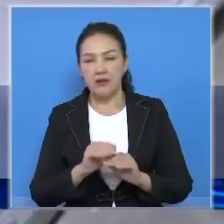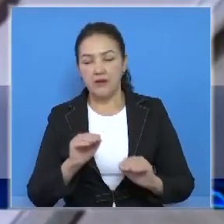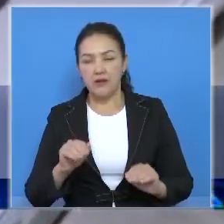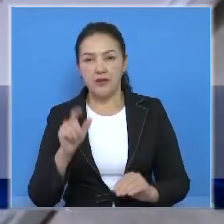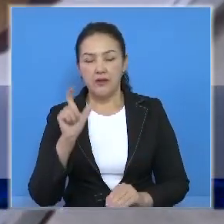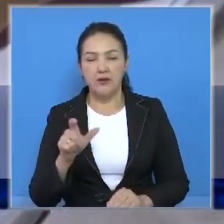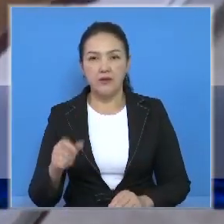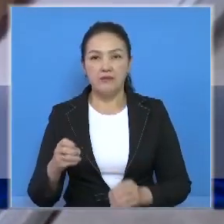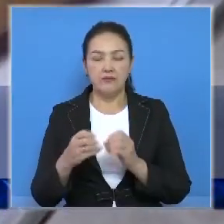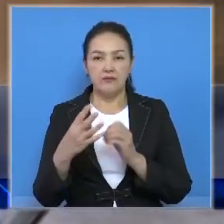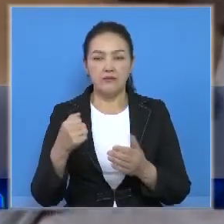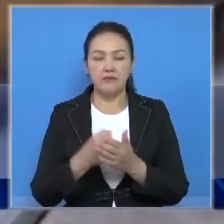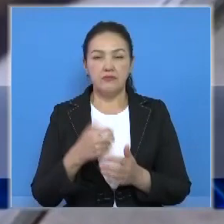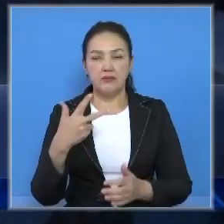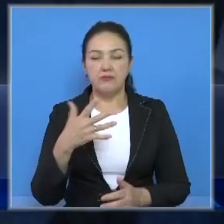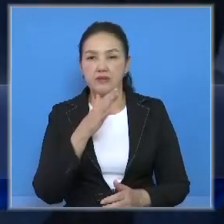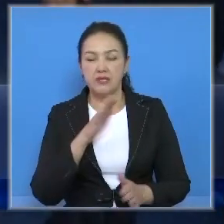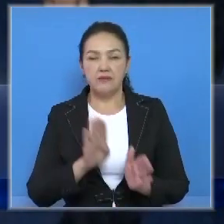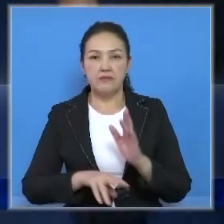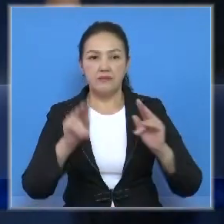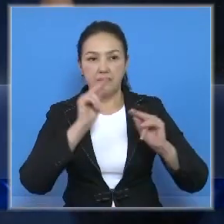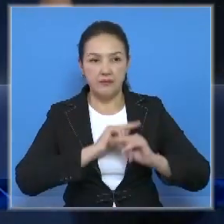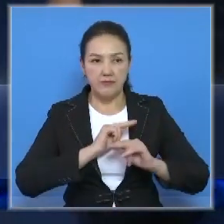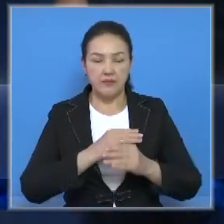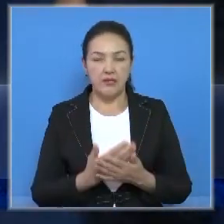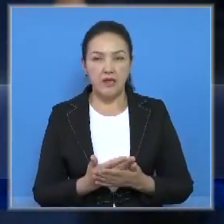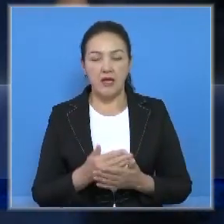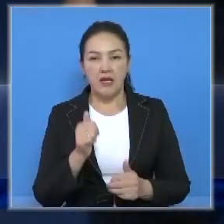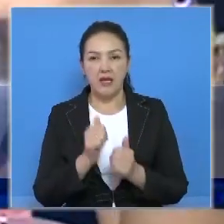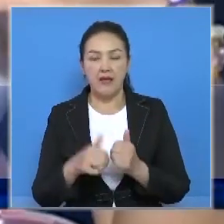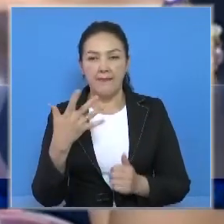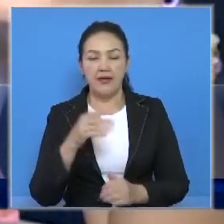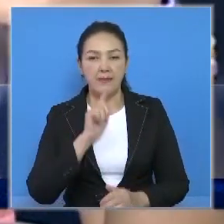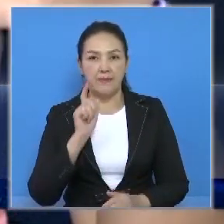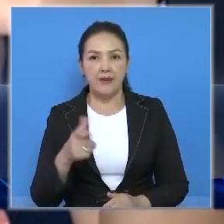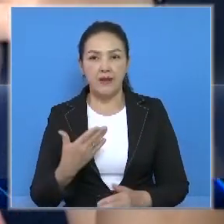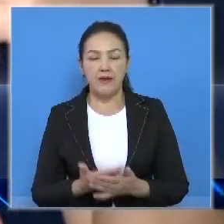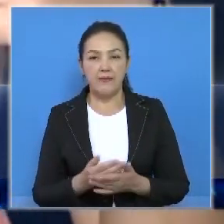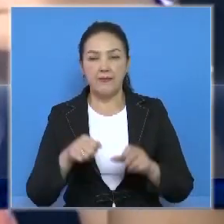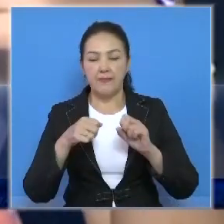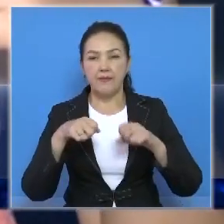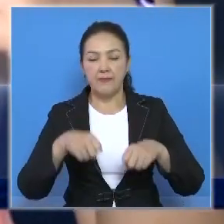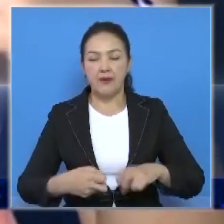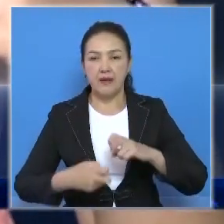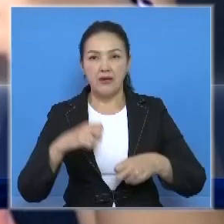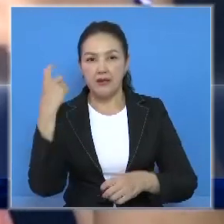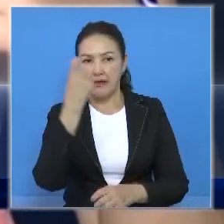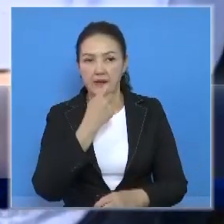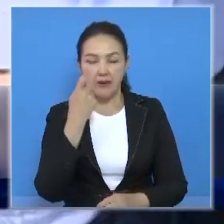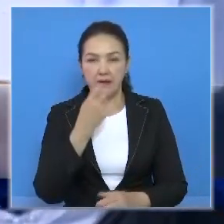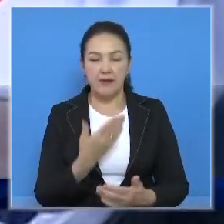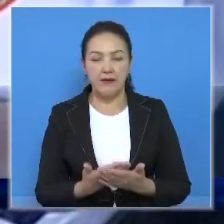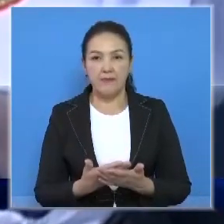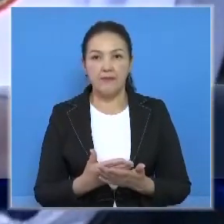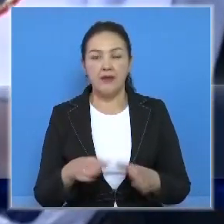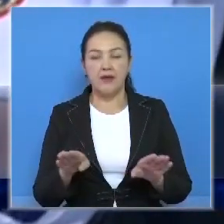до 35 лет. Подавляющее большинство из них безработные. Практически каждый пятый молодой человек пошел на правонарушение в нетрезвом виде. При этом,